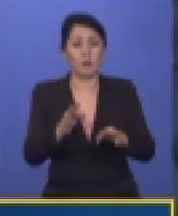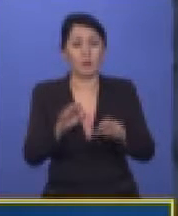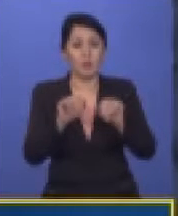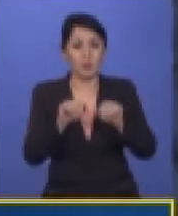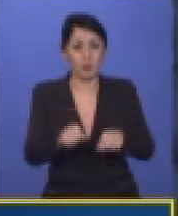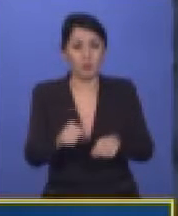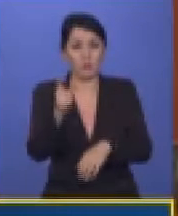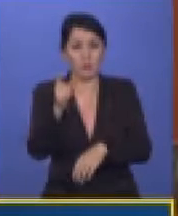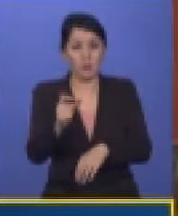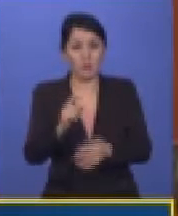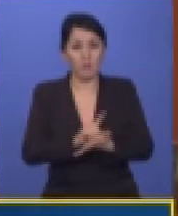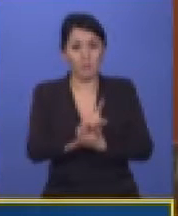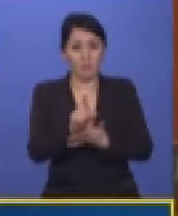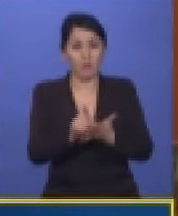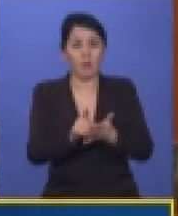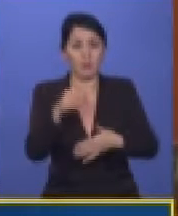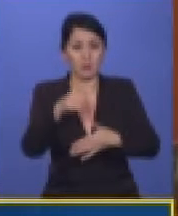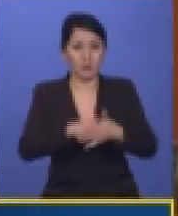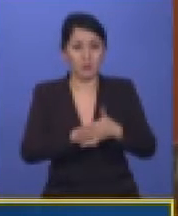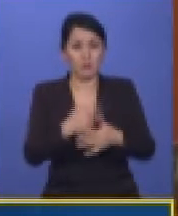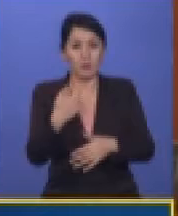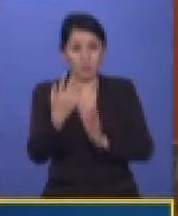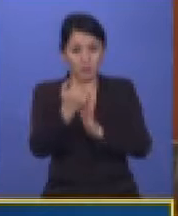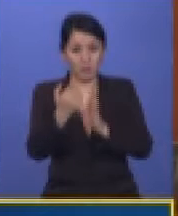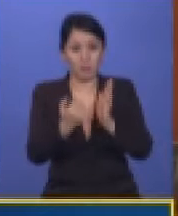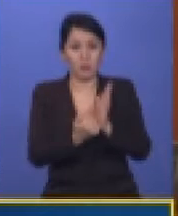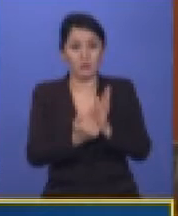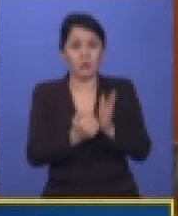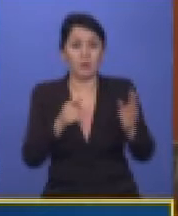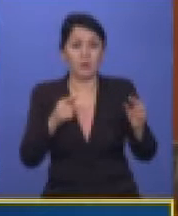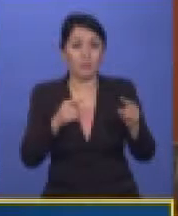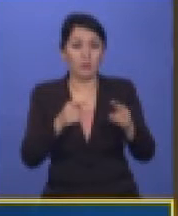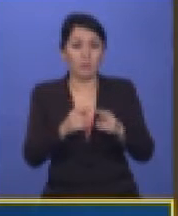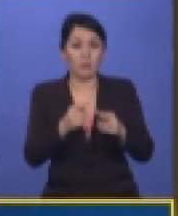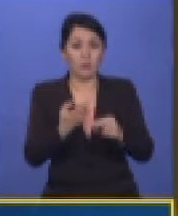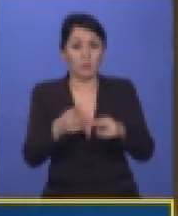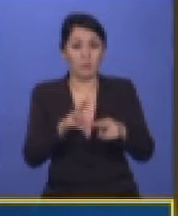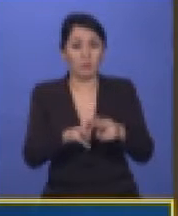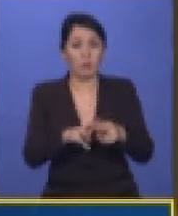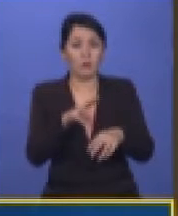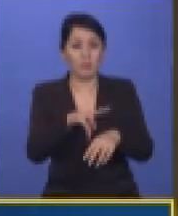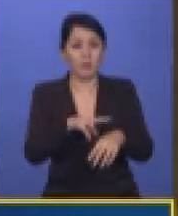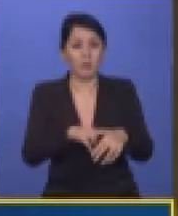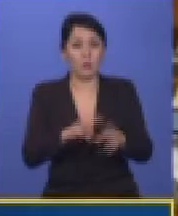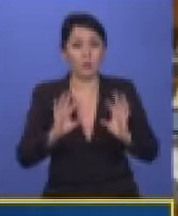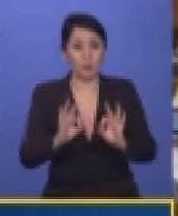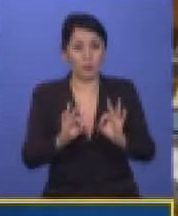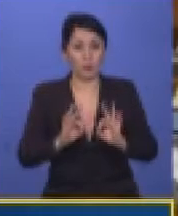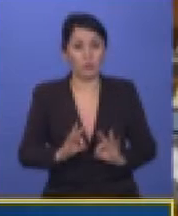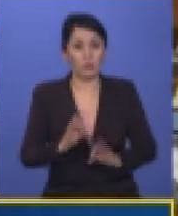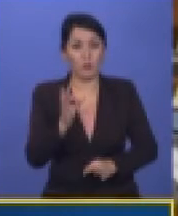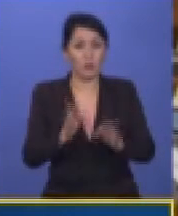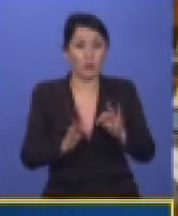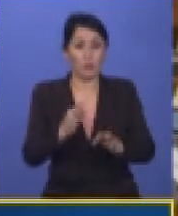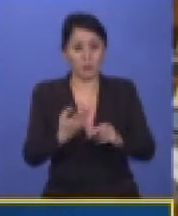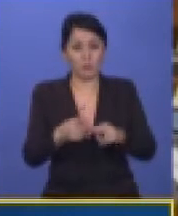статусе судей. По вопросам внедрения трехзвенной модели с разграничением полномочий между правоохранительными органами, прокуратурой и